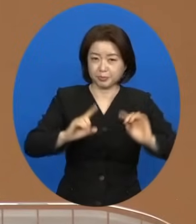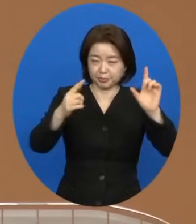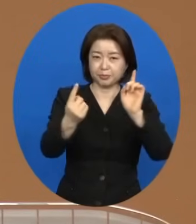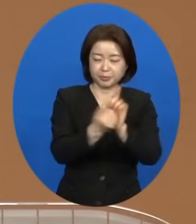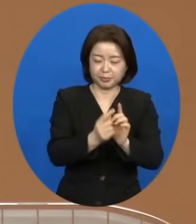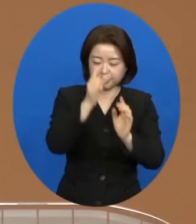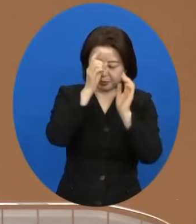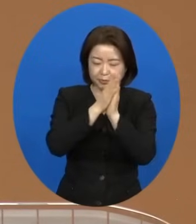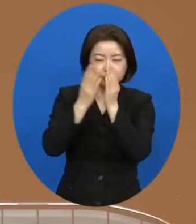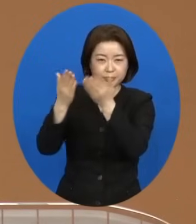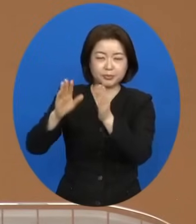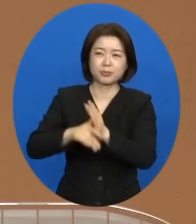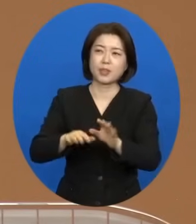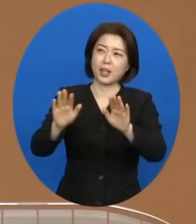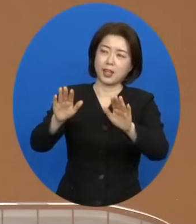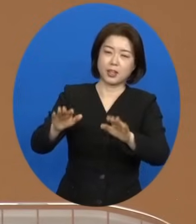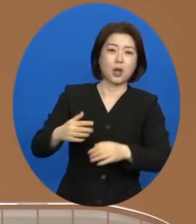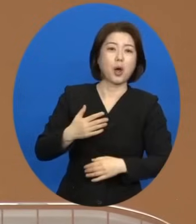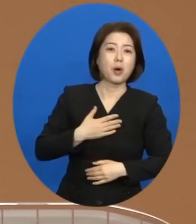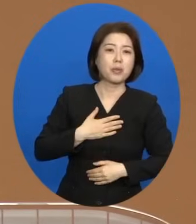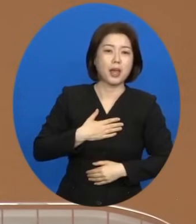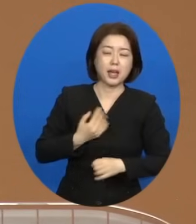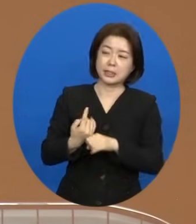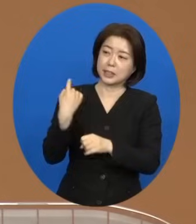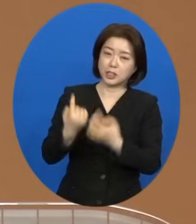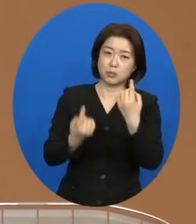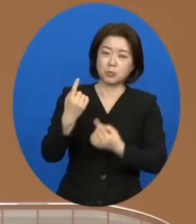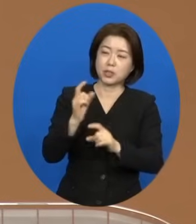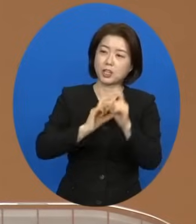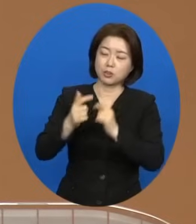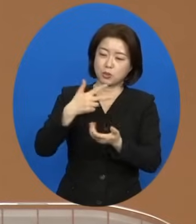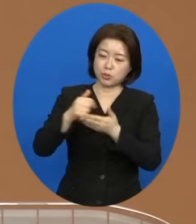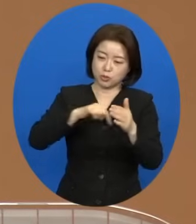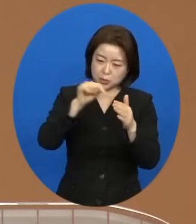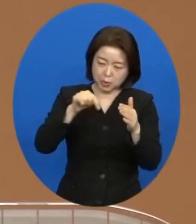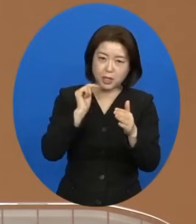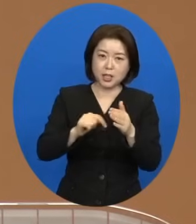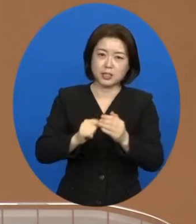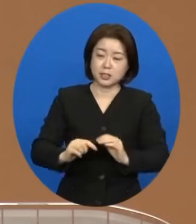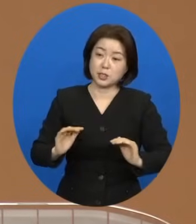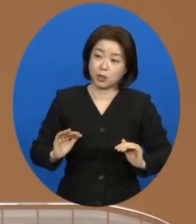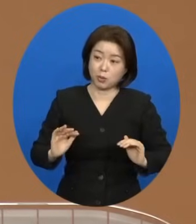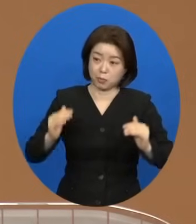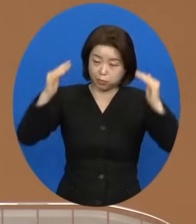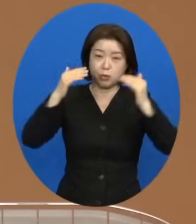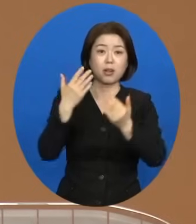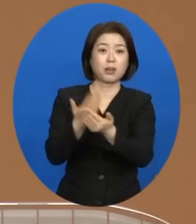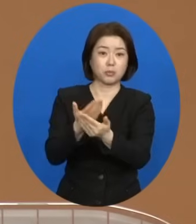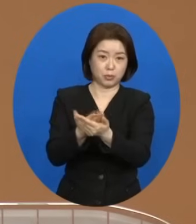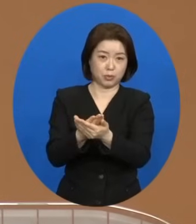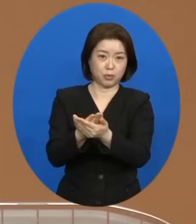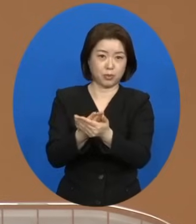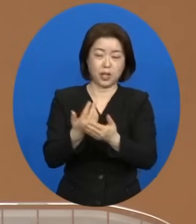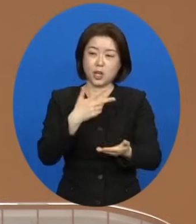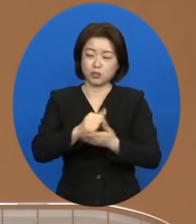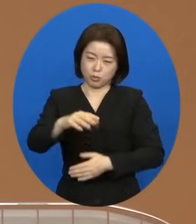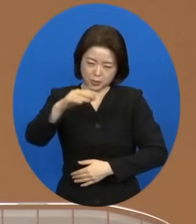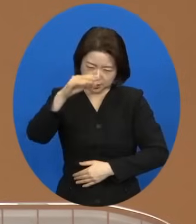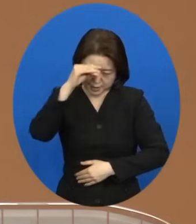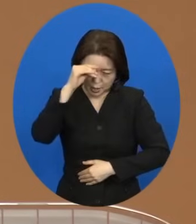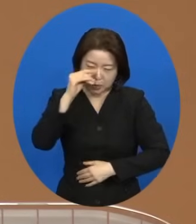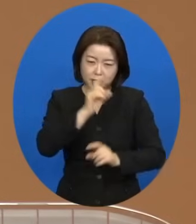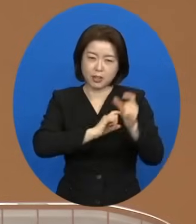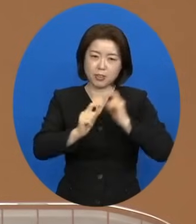기도하실 때 하나님 제가 올해 작년보다 더 주님 안에서 성장하게 해 주십시오 주님을 닮아